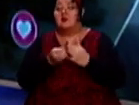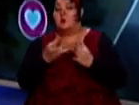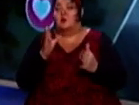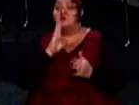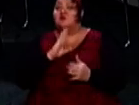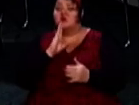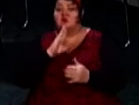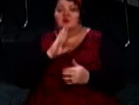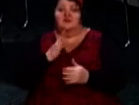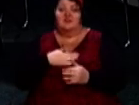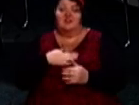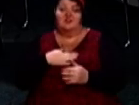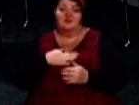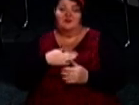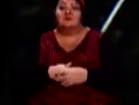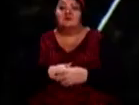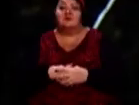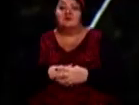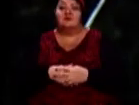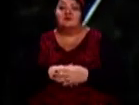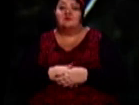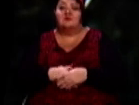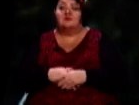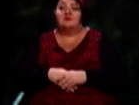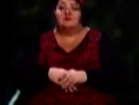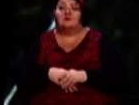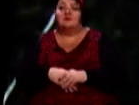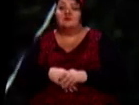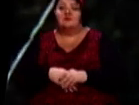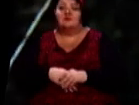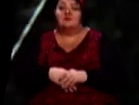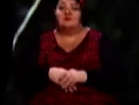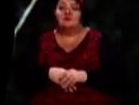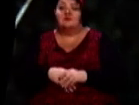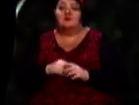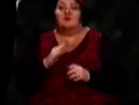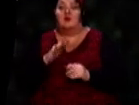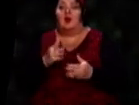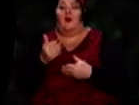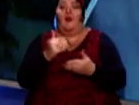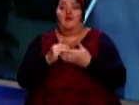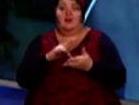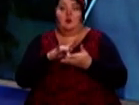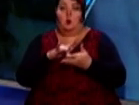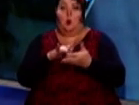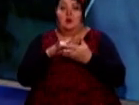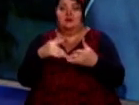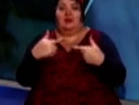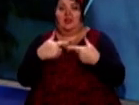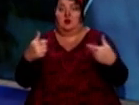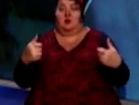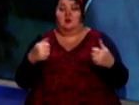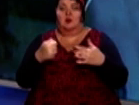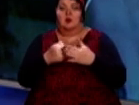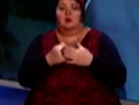наша. Де саме? Сторона Ворскли від туриста до... Ну,